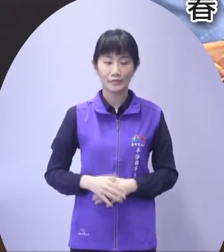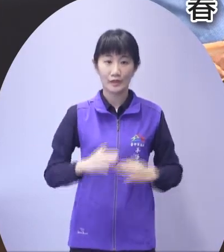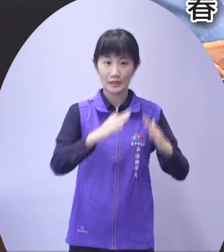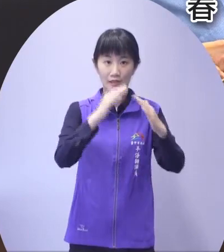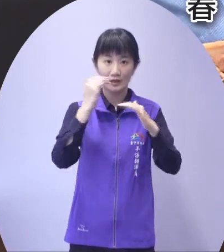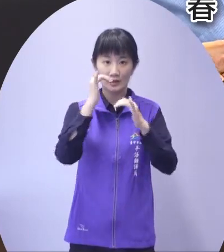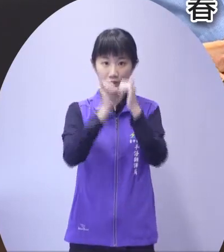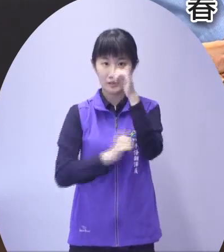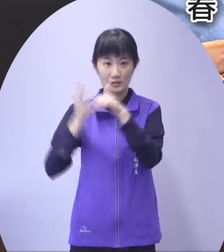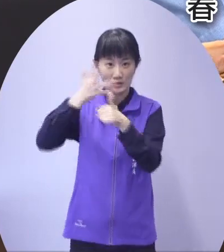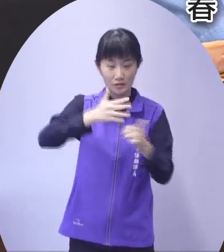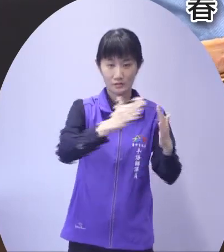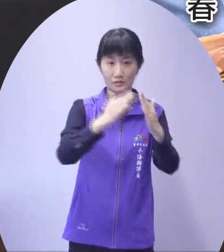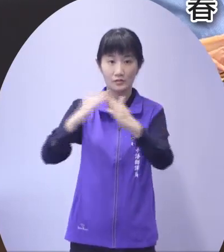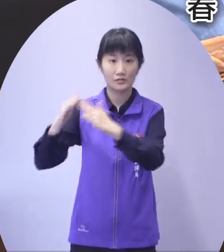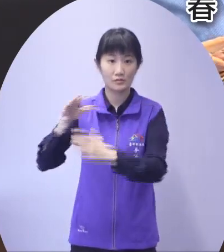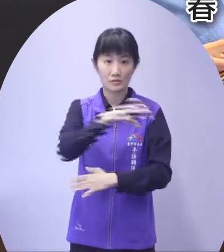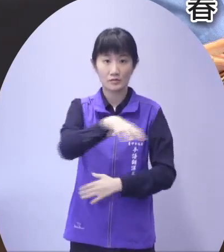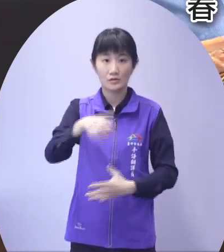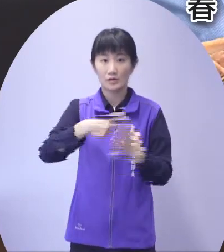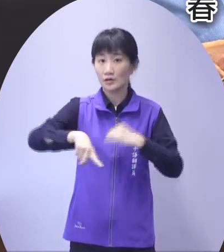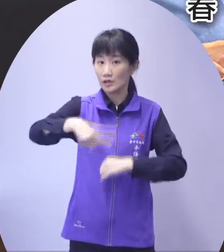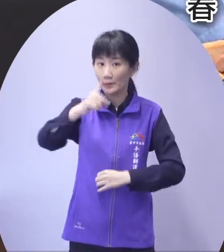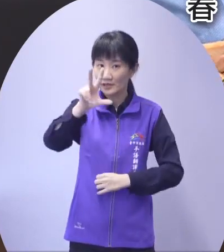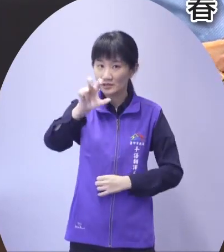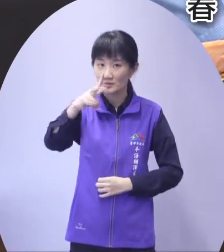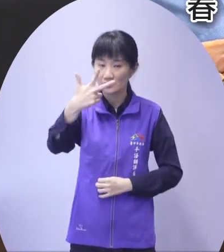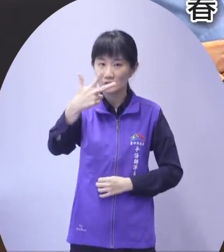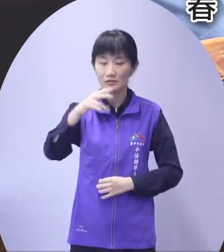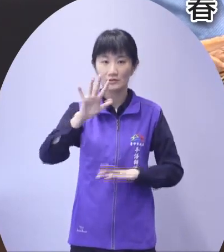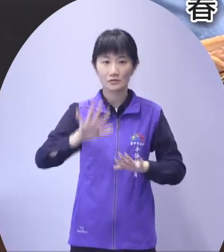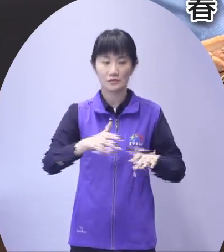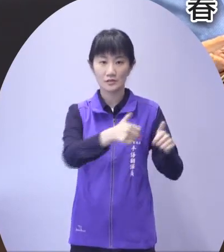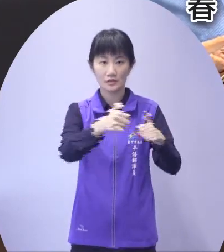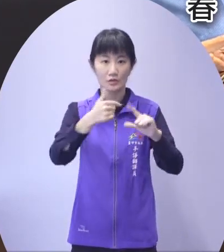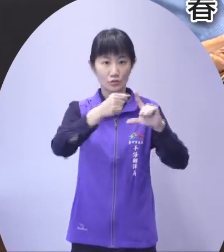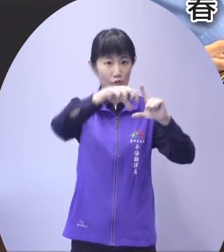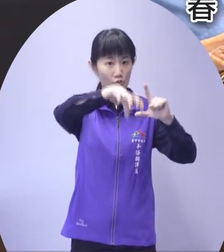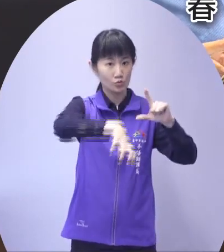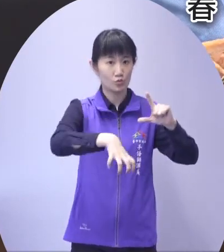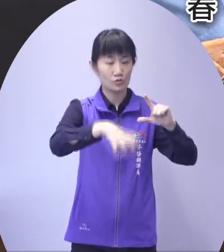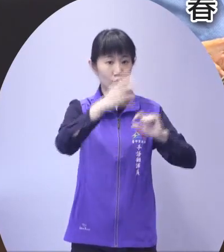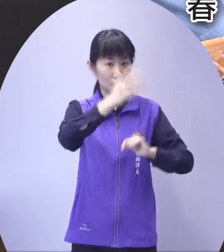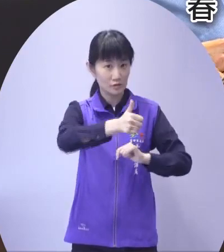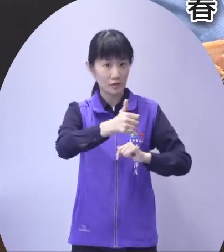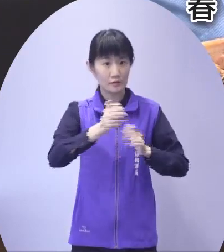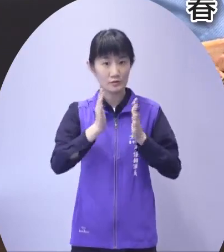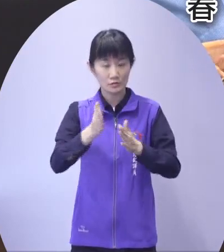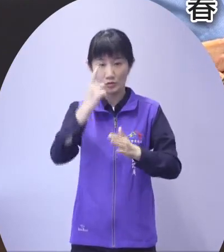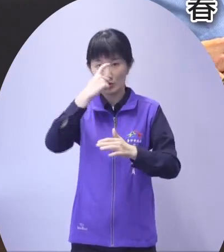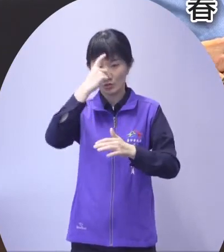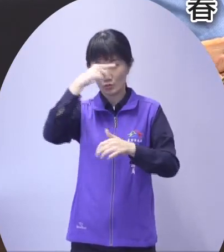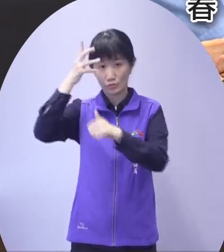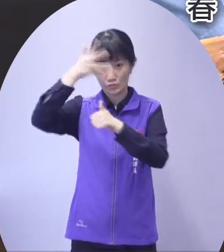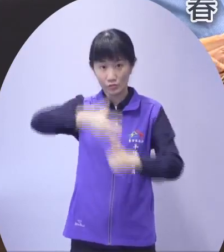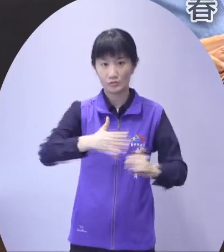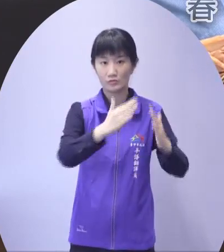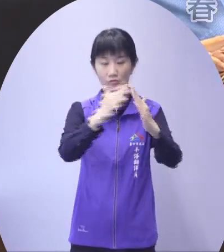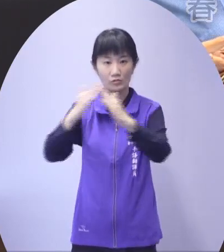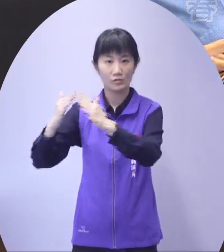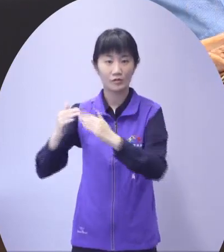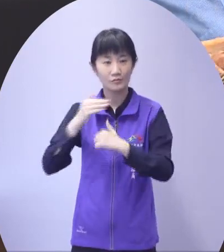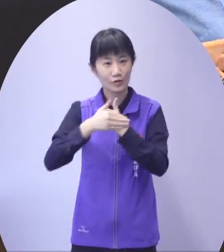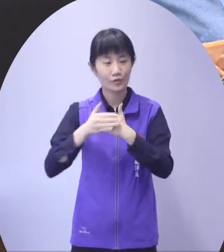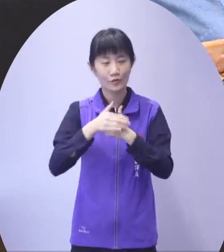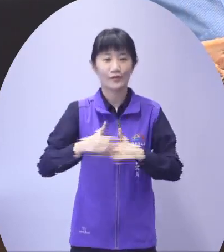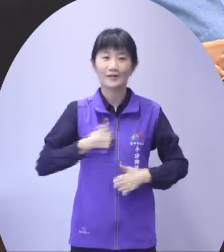迹跟历史建筑都分布在各区了，所以也感谢我们各区公所包括区长的协助我们对这些古迹跟历史建筑的这个维护，